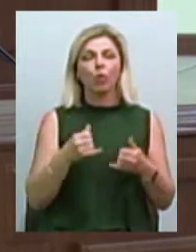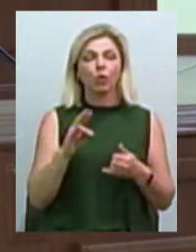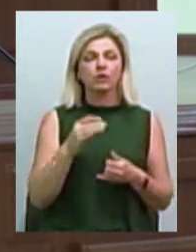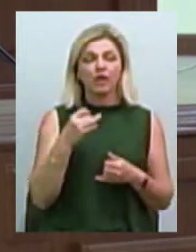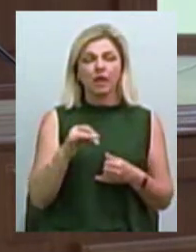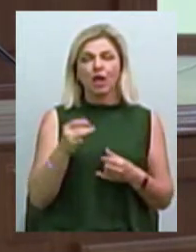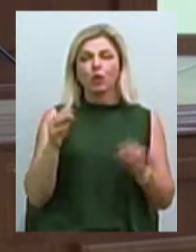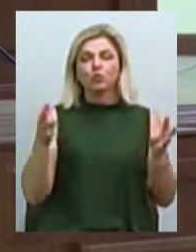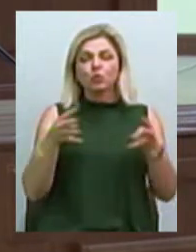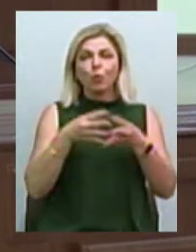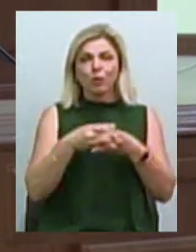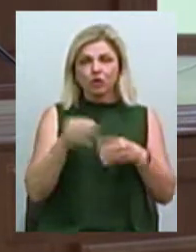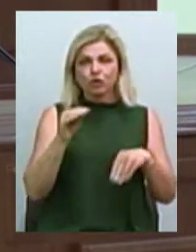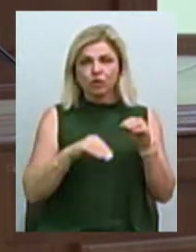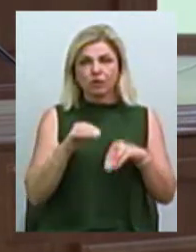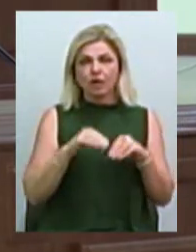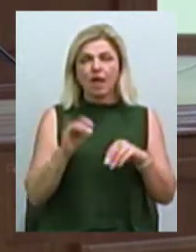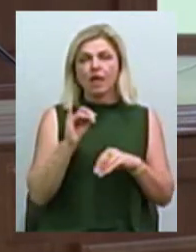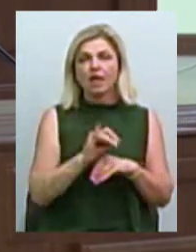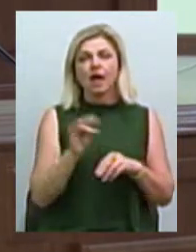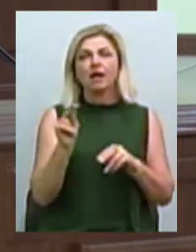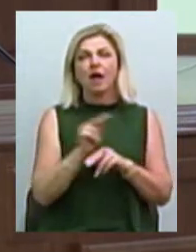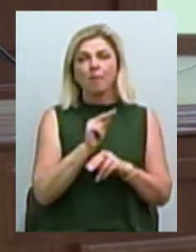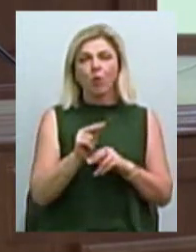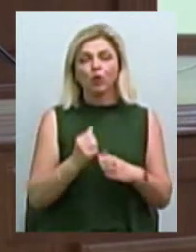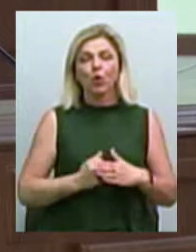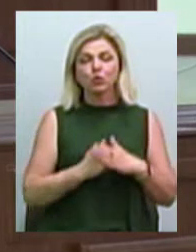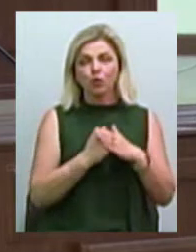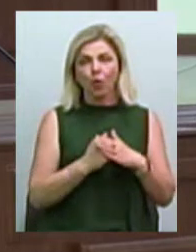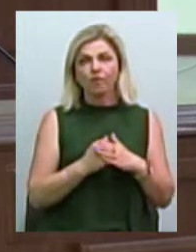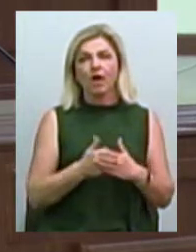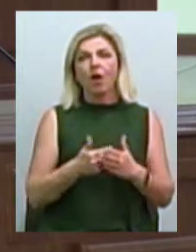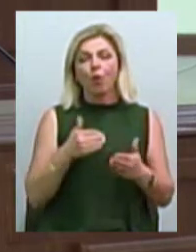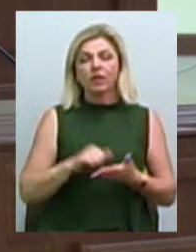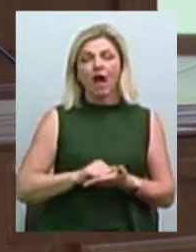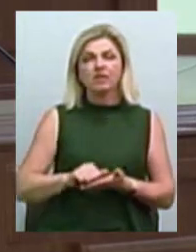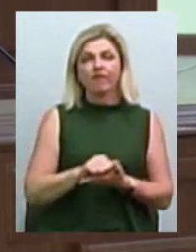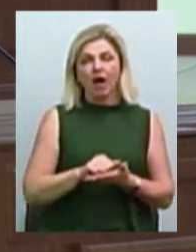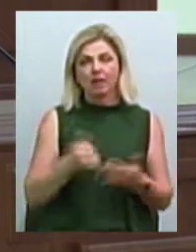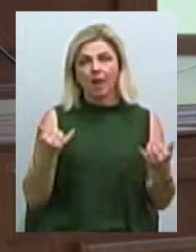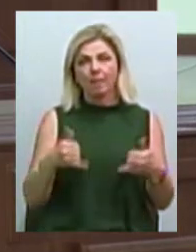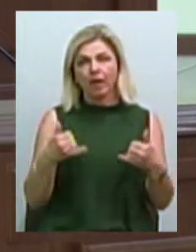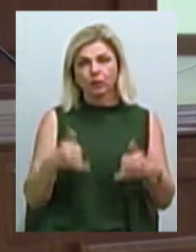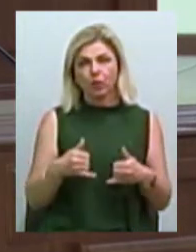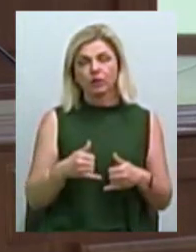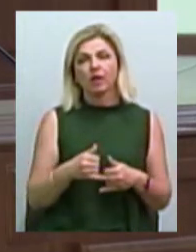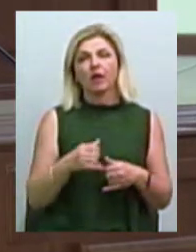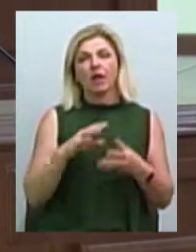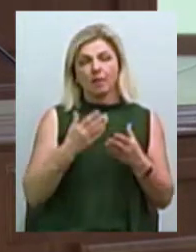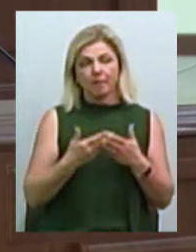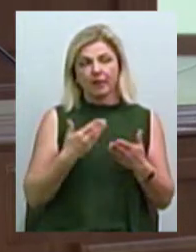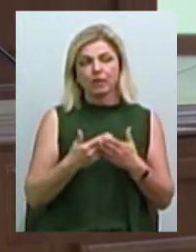асфальтобетонними сумішами та ремонтом основи під асфальтобетон ЧПС – це